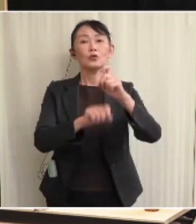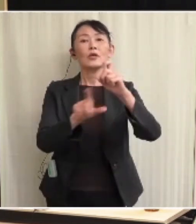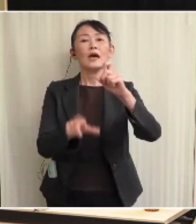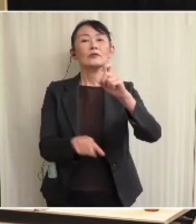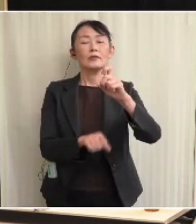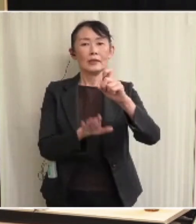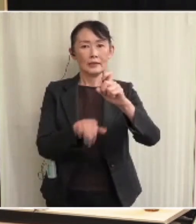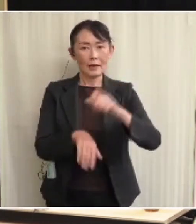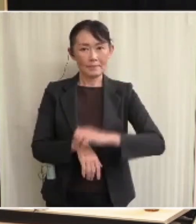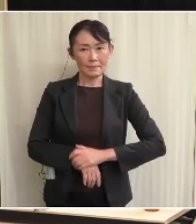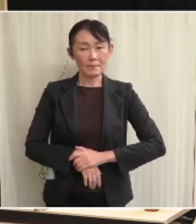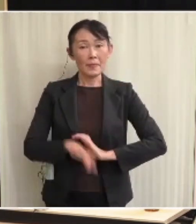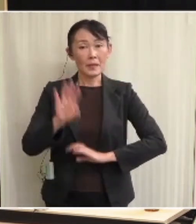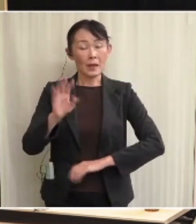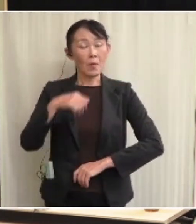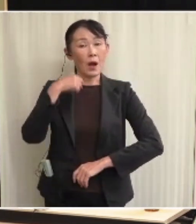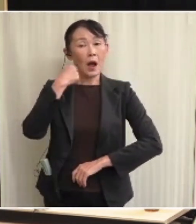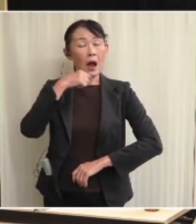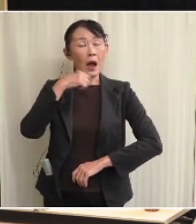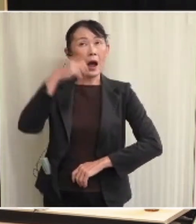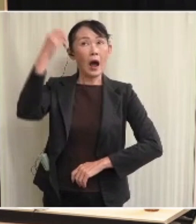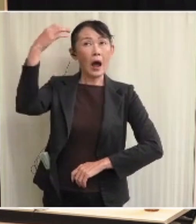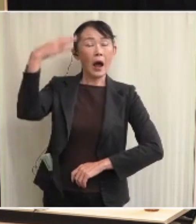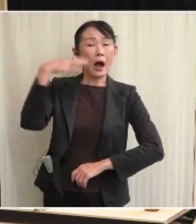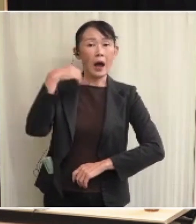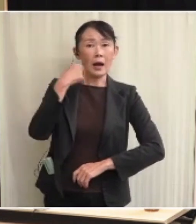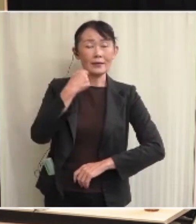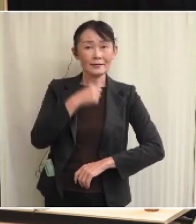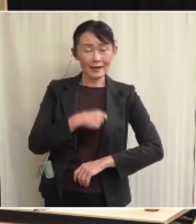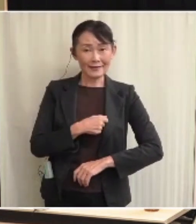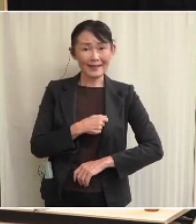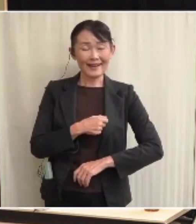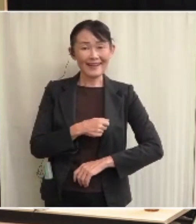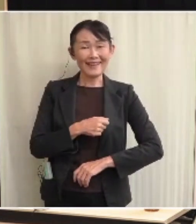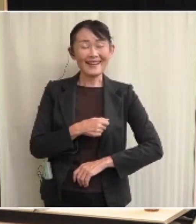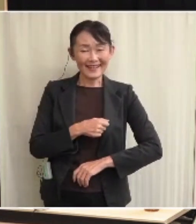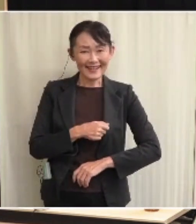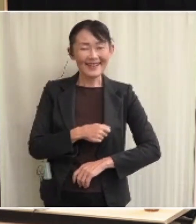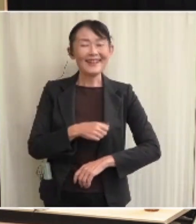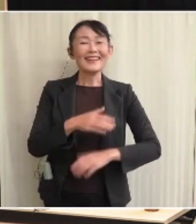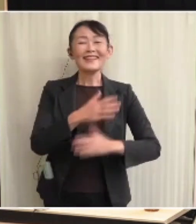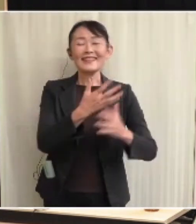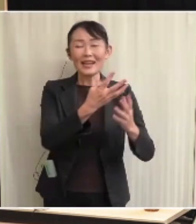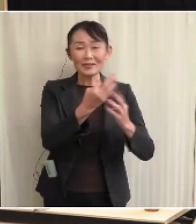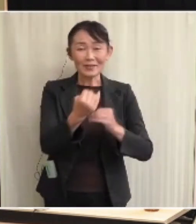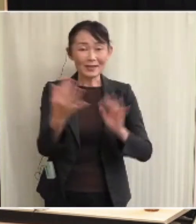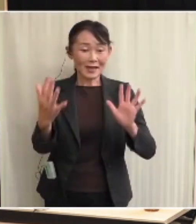んですけど、そんな中でもたくさんお集まりいただいたんで、今回